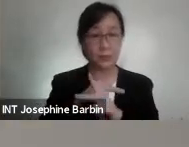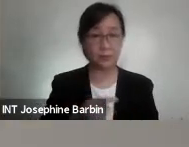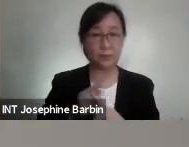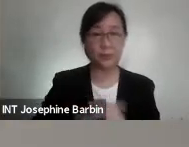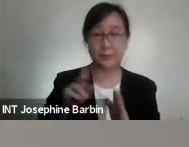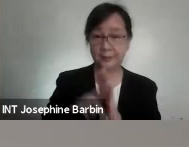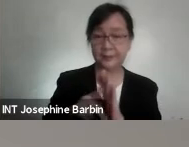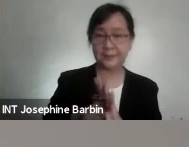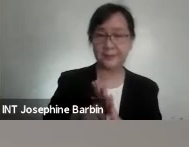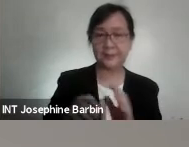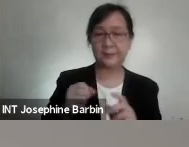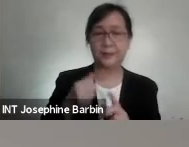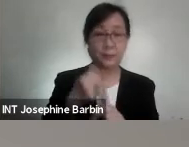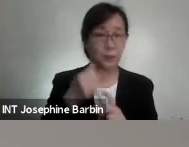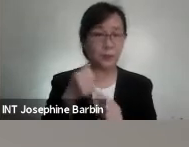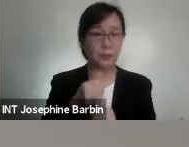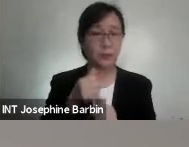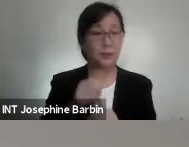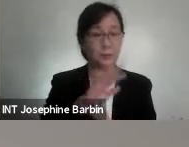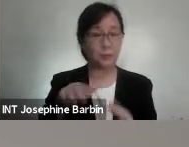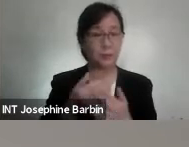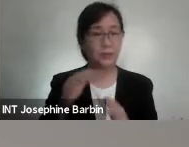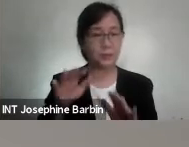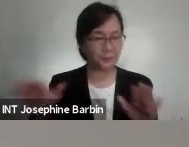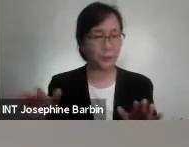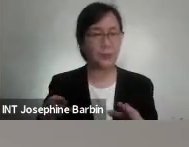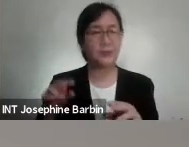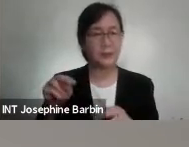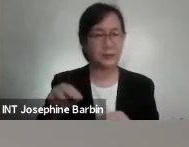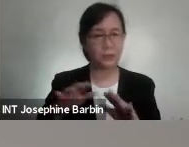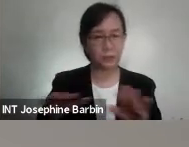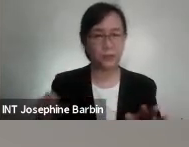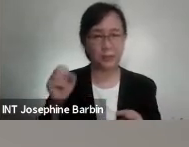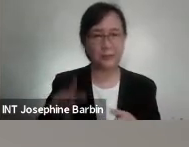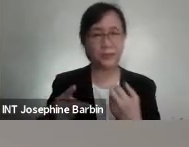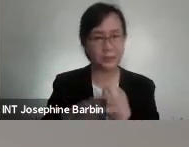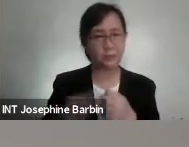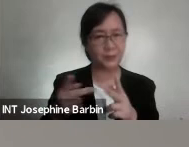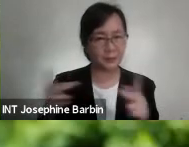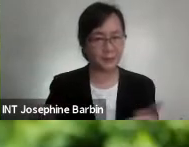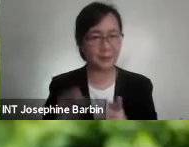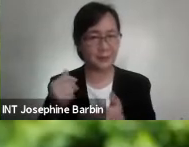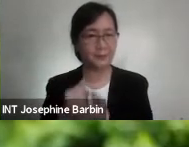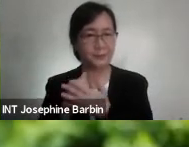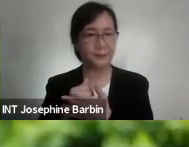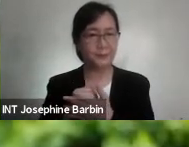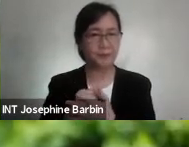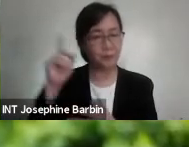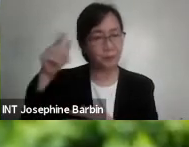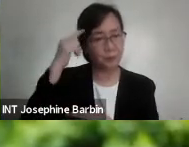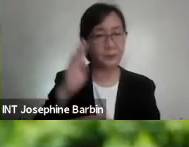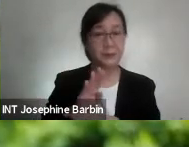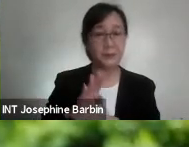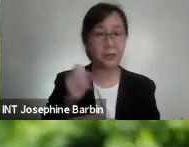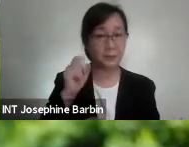مدينة الشارقة صديقة للأطفال واليافعين. الحماية من الإساءة والعنف حق لجميع الأطفال. Governments and